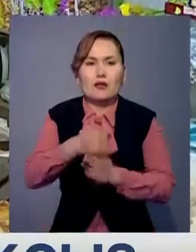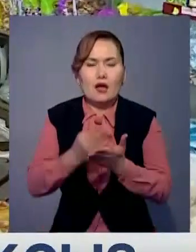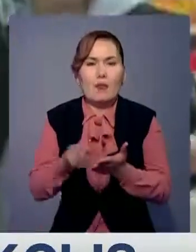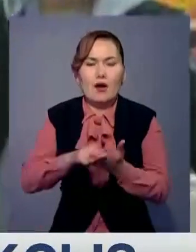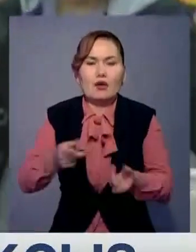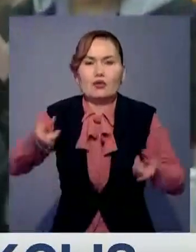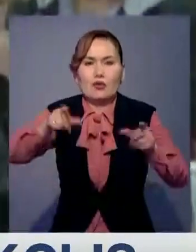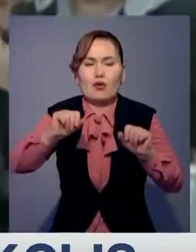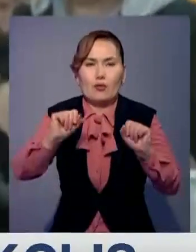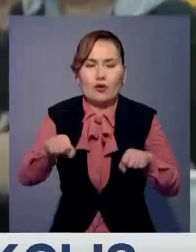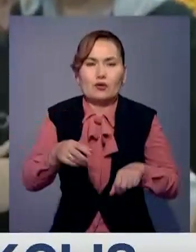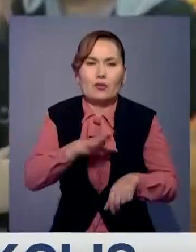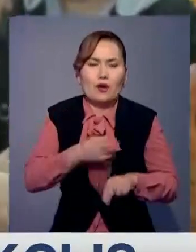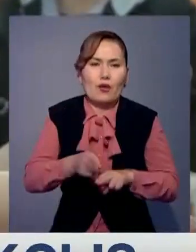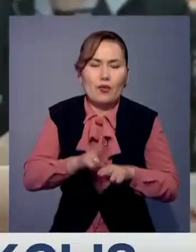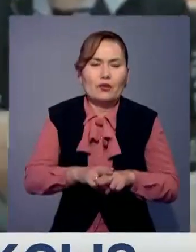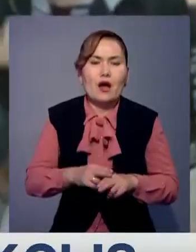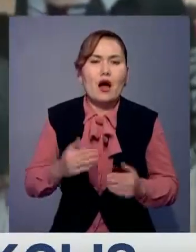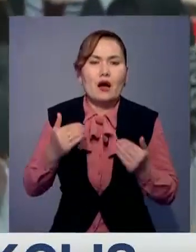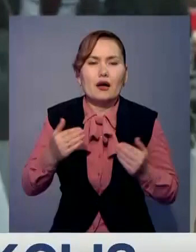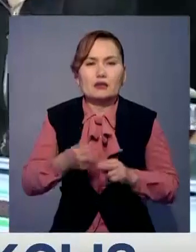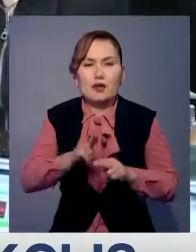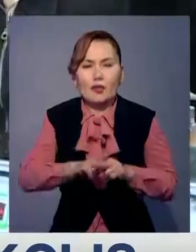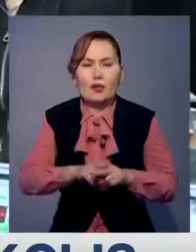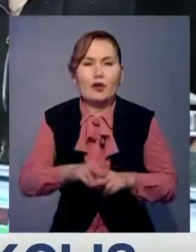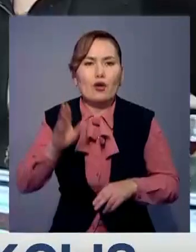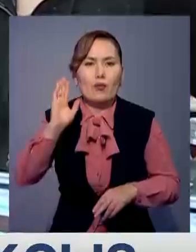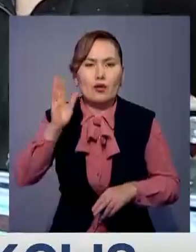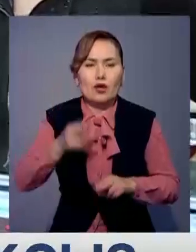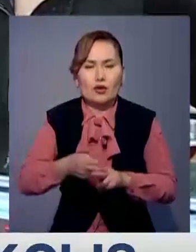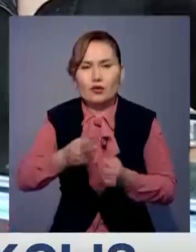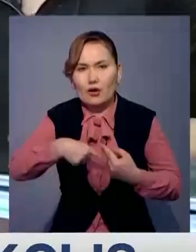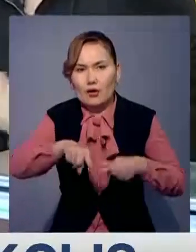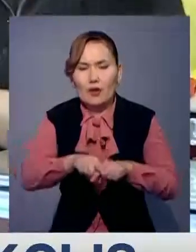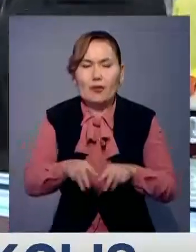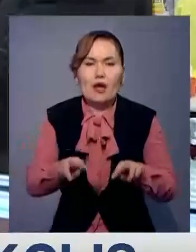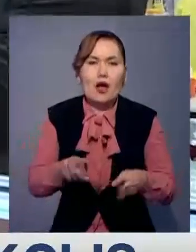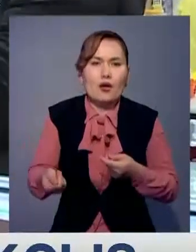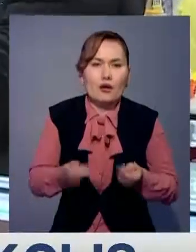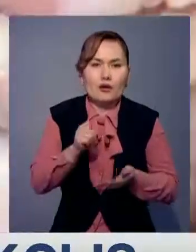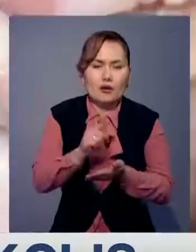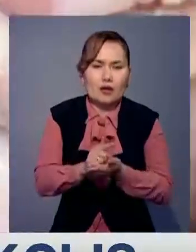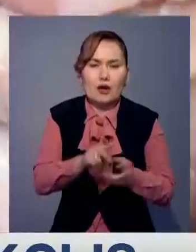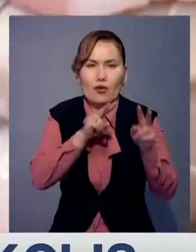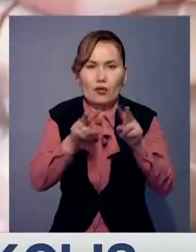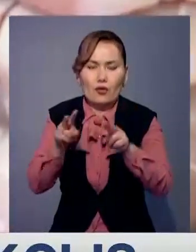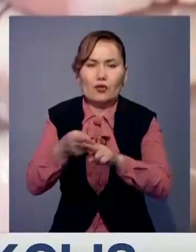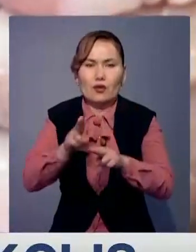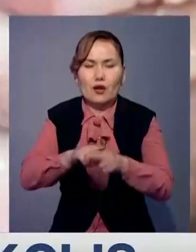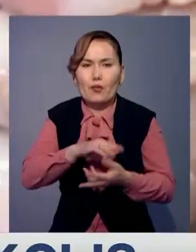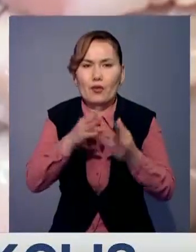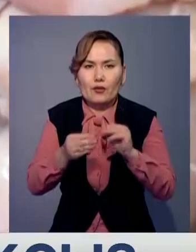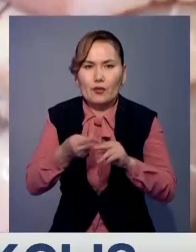мүмкін. Бағаны реттейтін тағы бір тетіктің бірі бәсекелестікті қорғау және дамыту комитетінің облыстық департаменті. Құзырлы мекеме